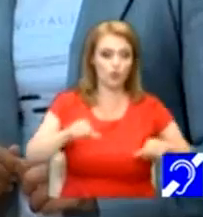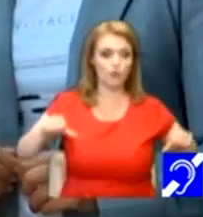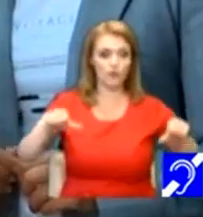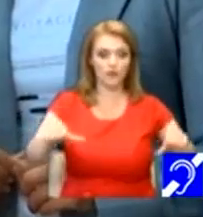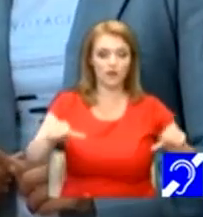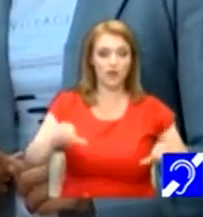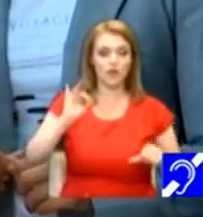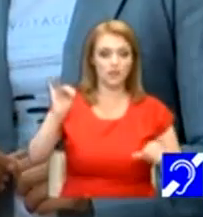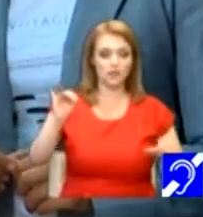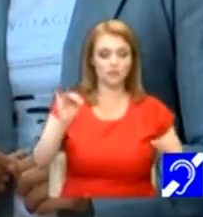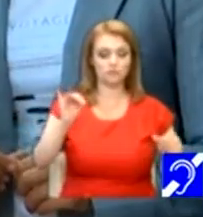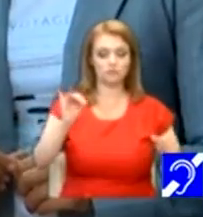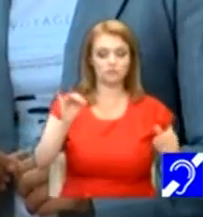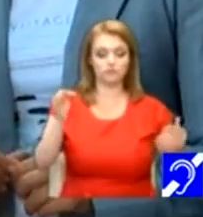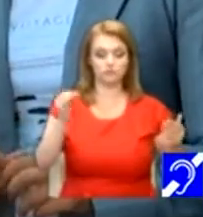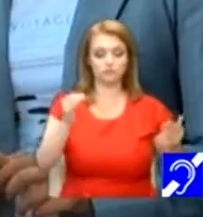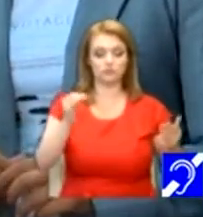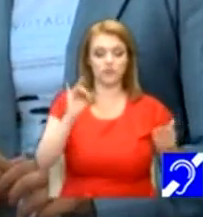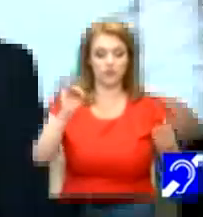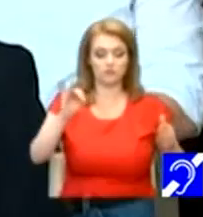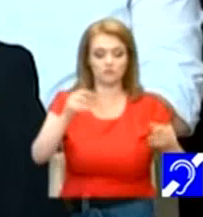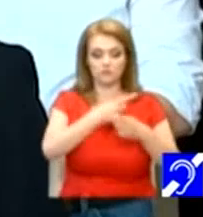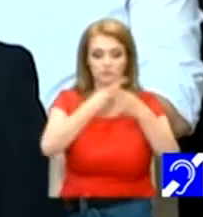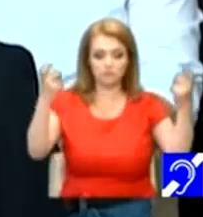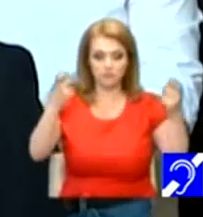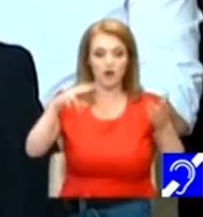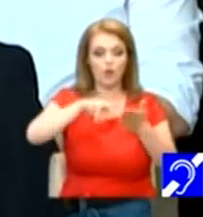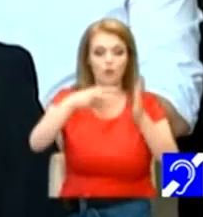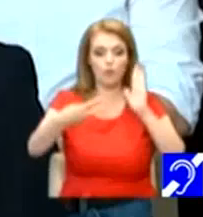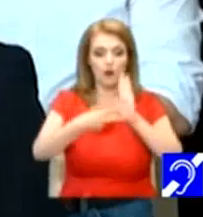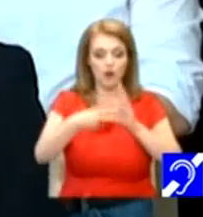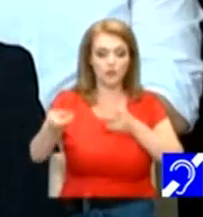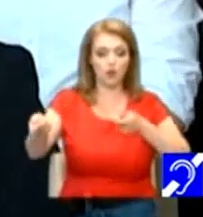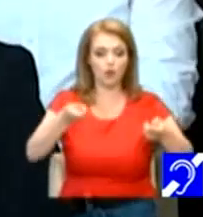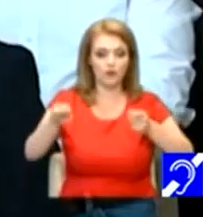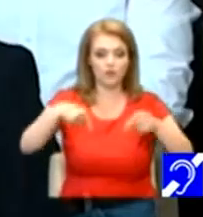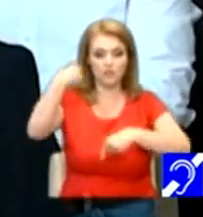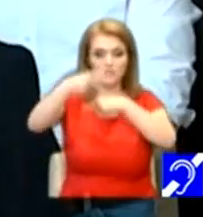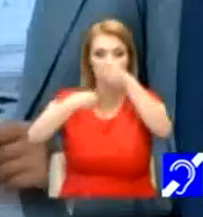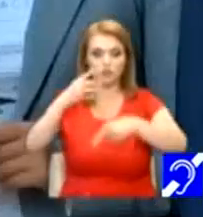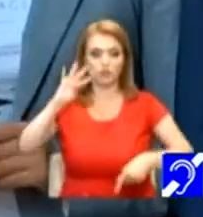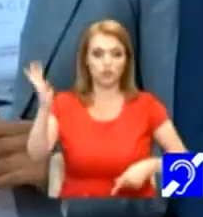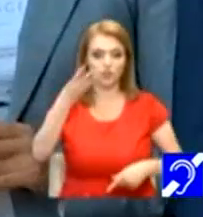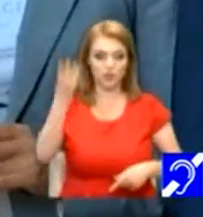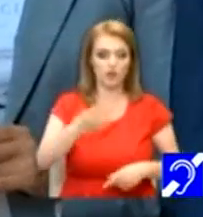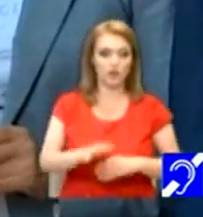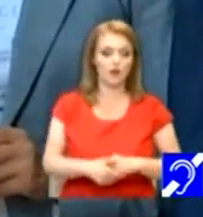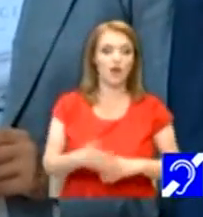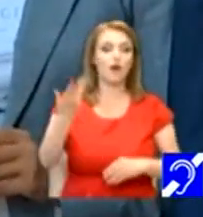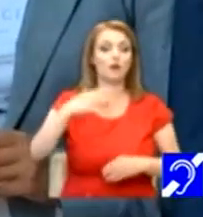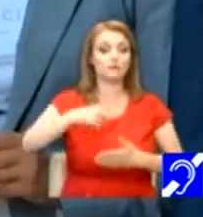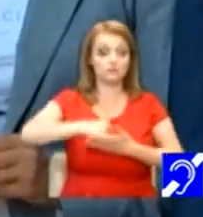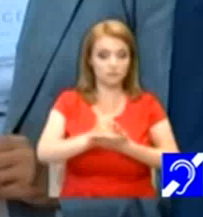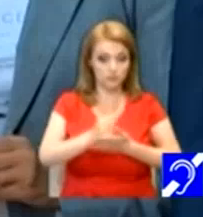prezentăm publicului un plan de guvernare pentru următorii 4 ani. După validarea alegerilor, noi vom veni cu